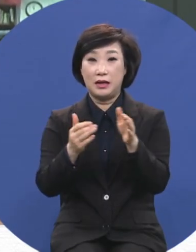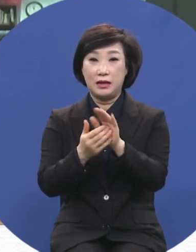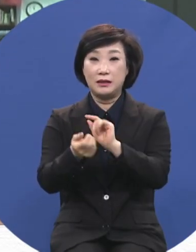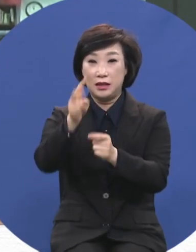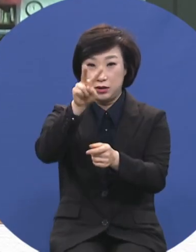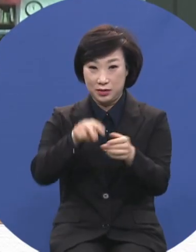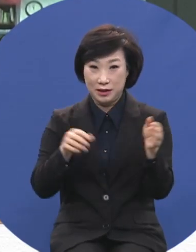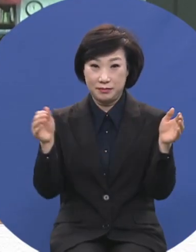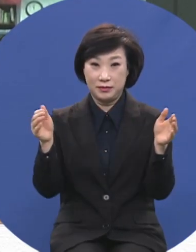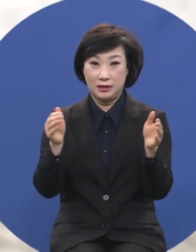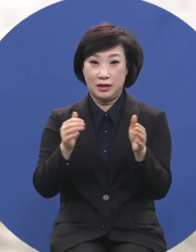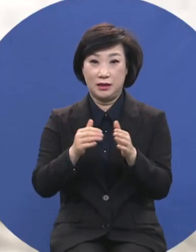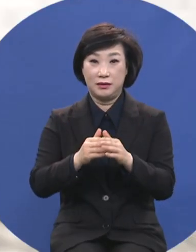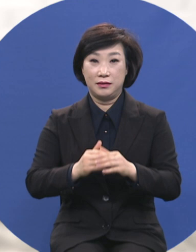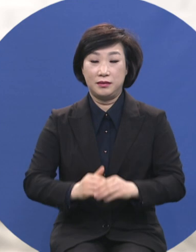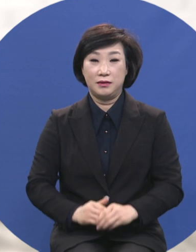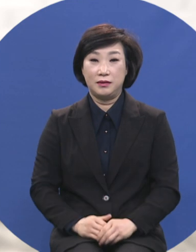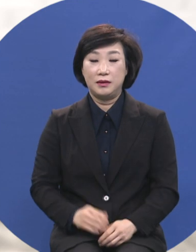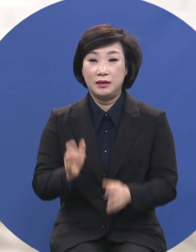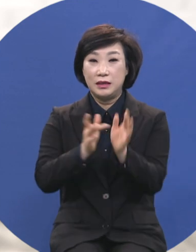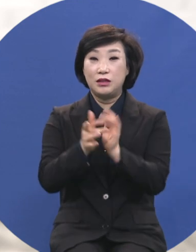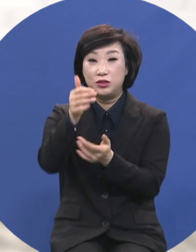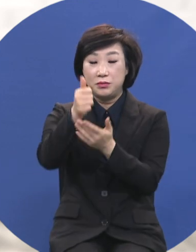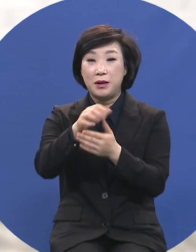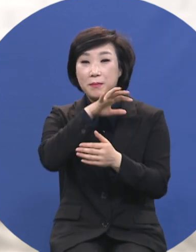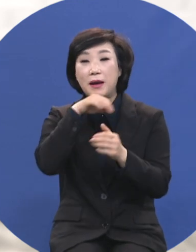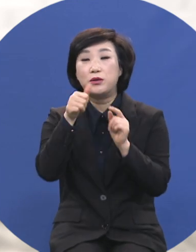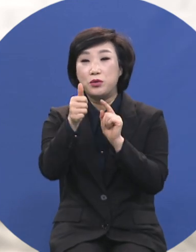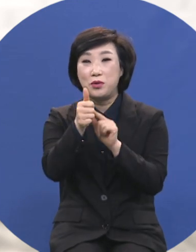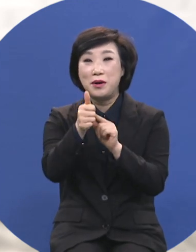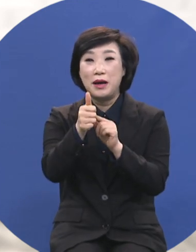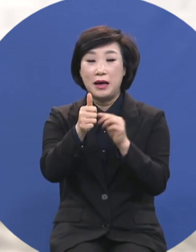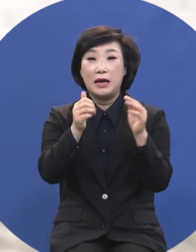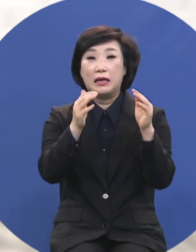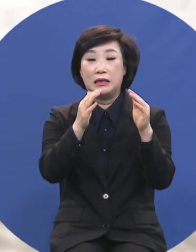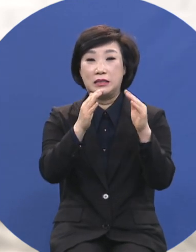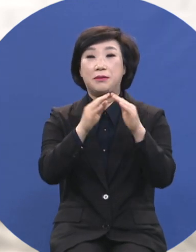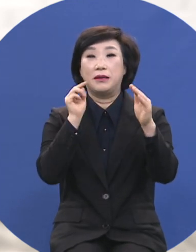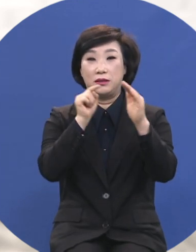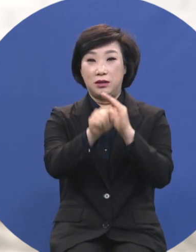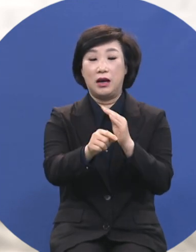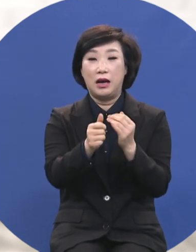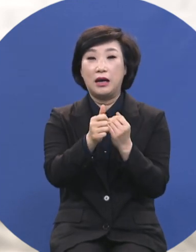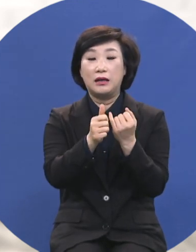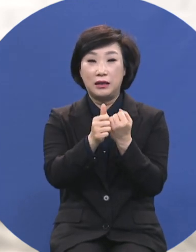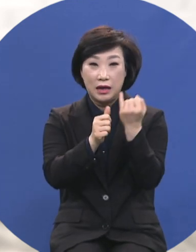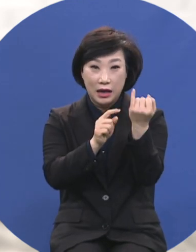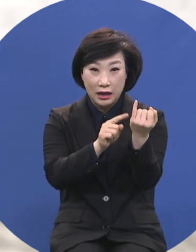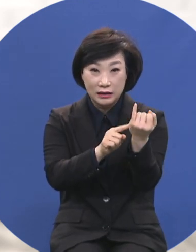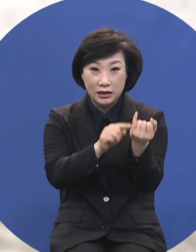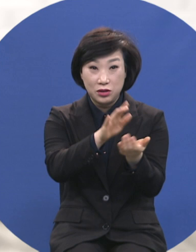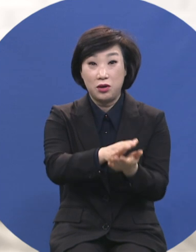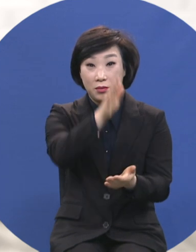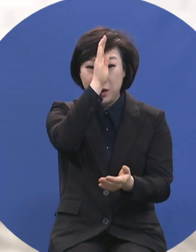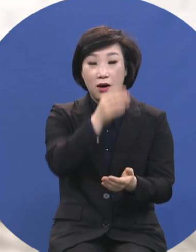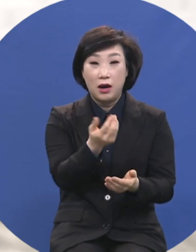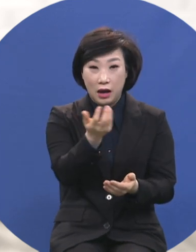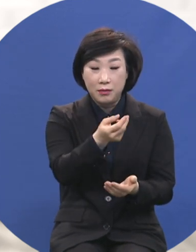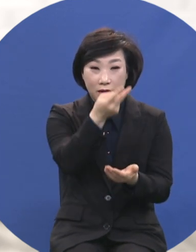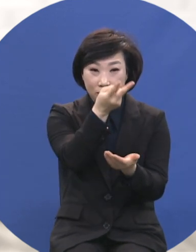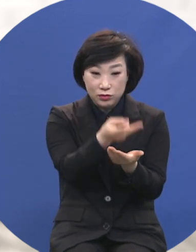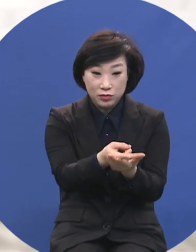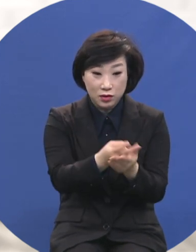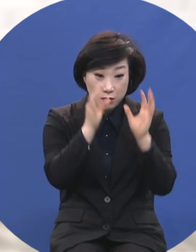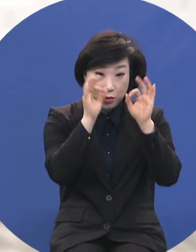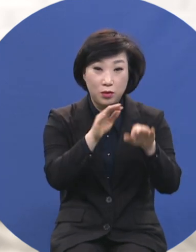17절까지를 대독합니다. 예수께서 베드로의 집에 들어가사 그의 장모가 열병으로 앓아누운 것을 보시고 그의